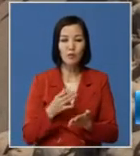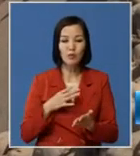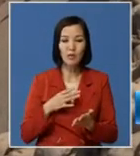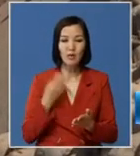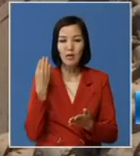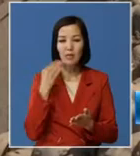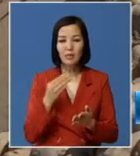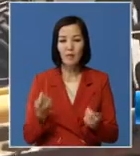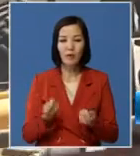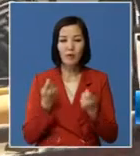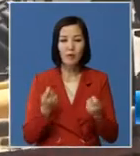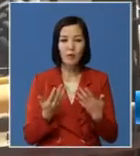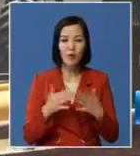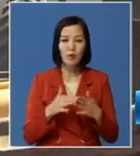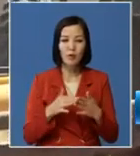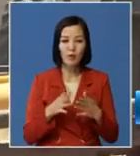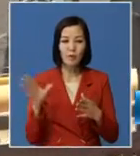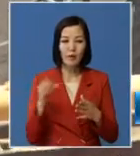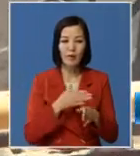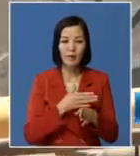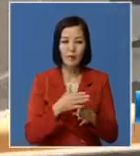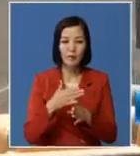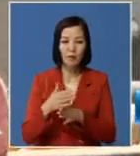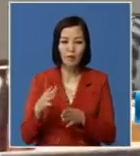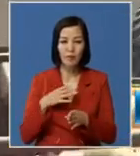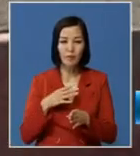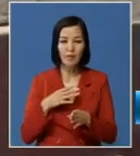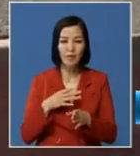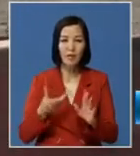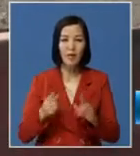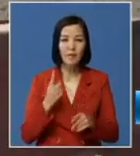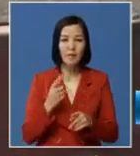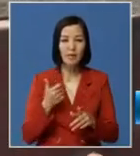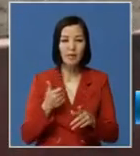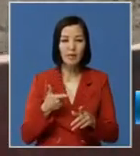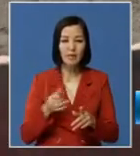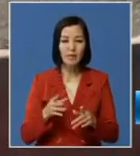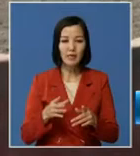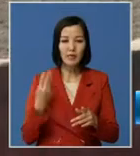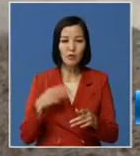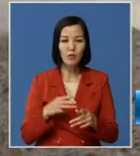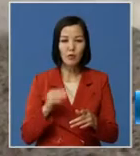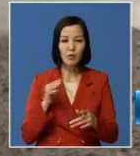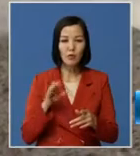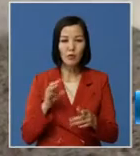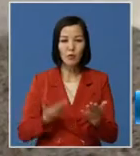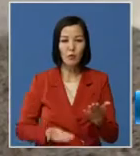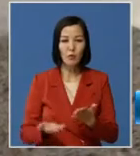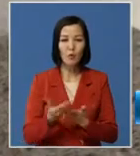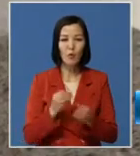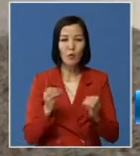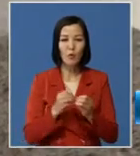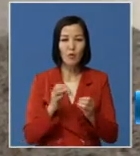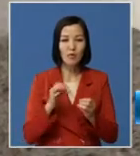сапалы тұқым биыл шаруаларға теңдей таратылып берілді. Нәтижеде әр гектарына 30 тоннадан өнім алынатын егіс көлемі 10